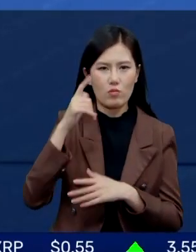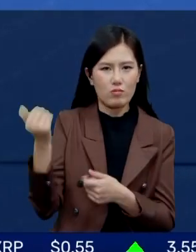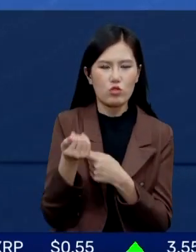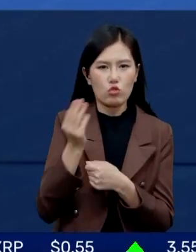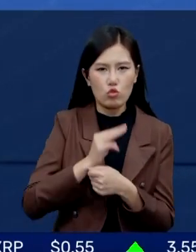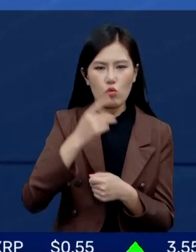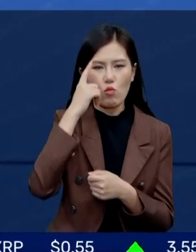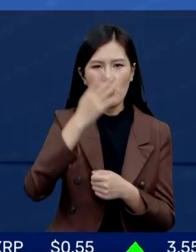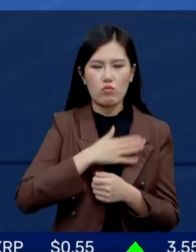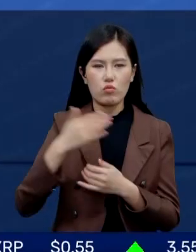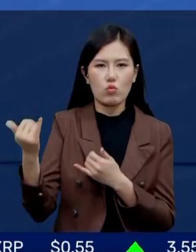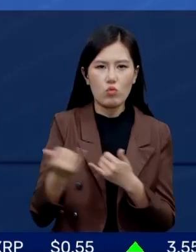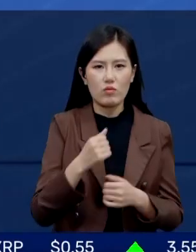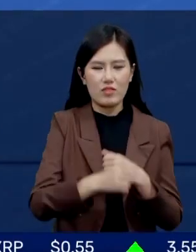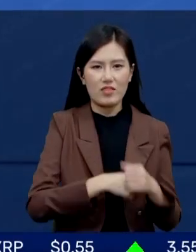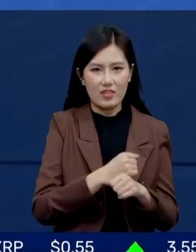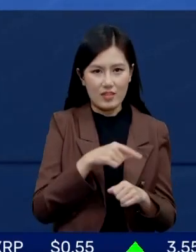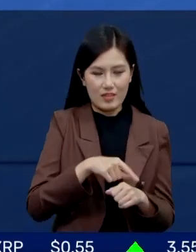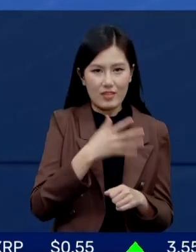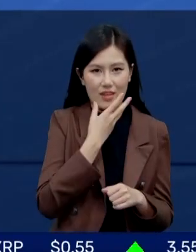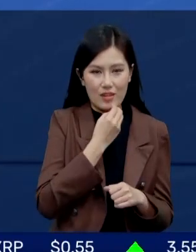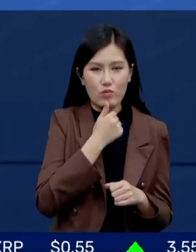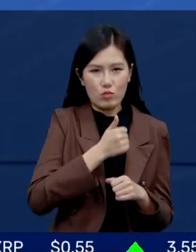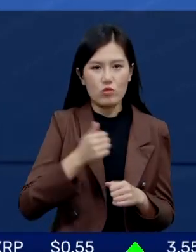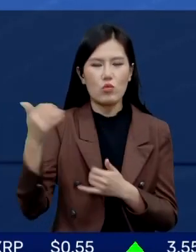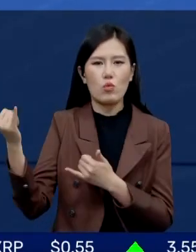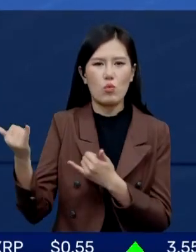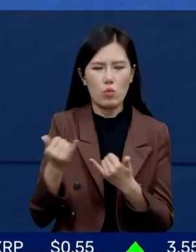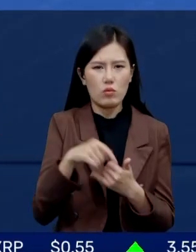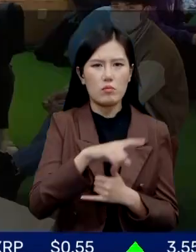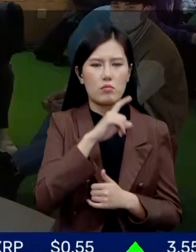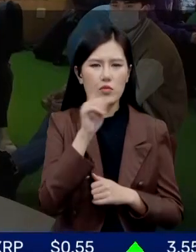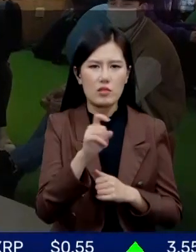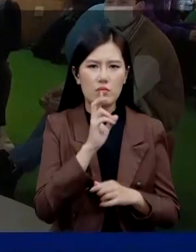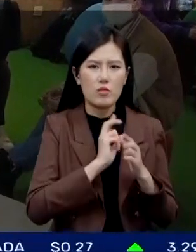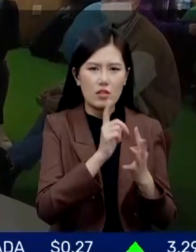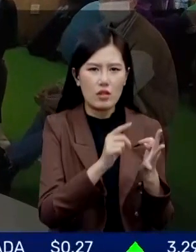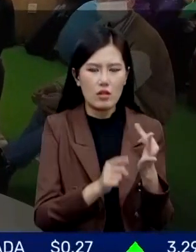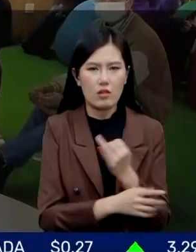үүнтэй холбогдуулан жуулчдыг татахын тулд Монголд ямар зүйл татагдаж байгааг анзаарсан байна.